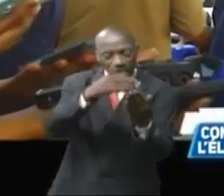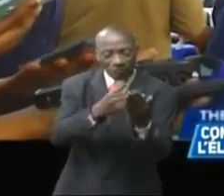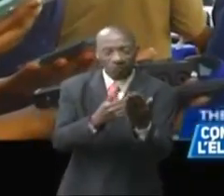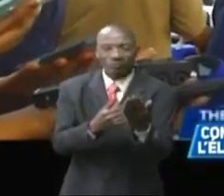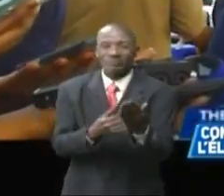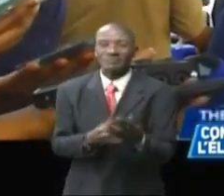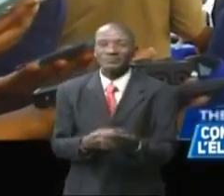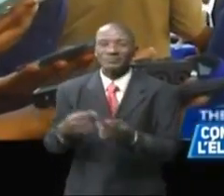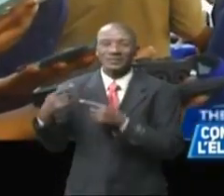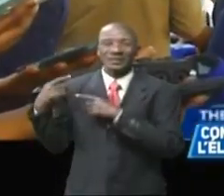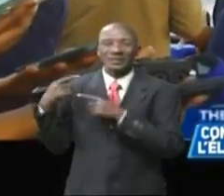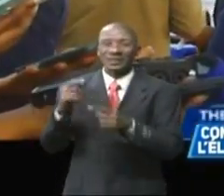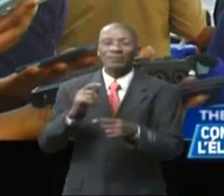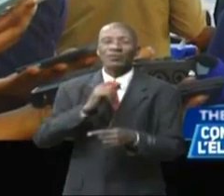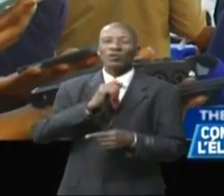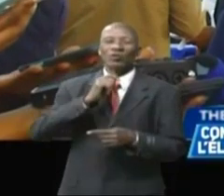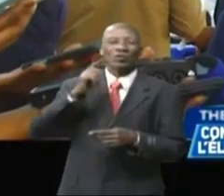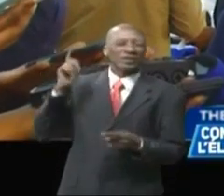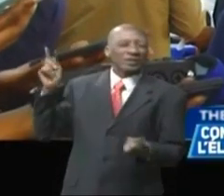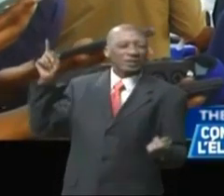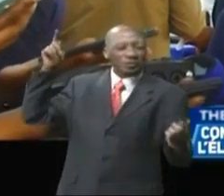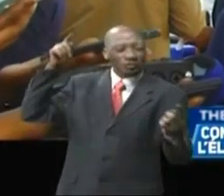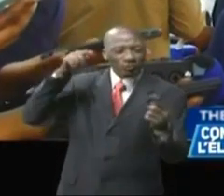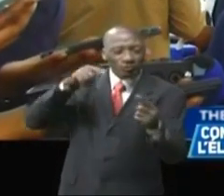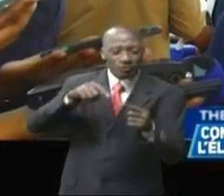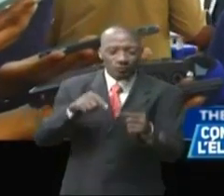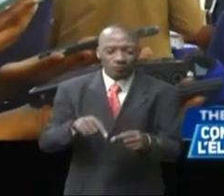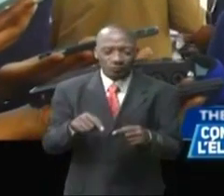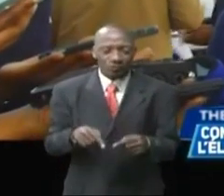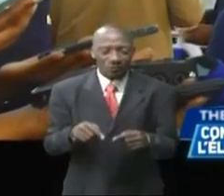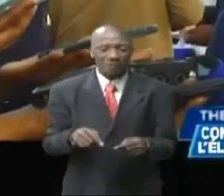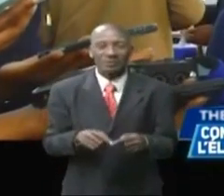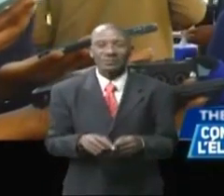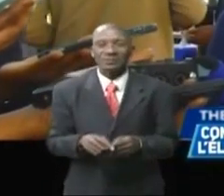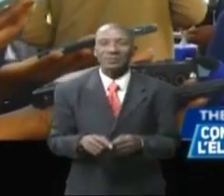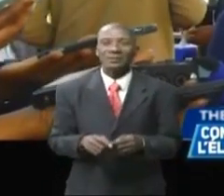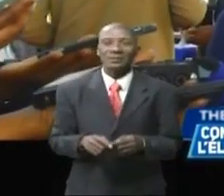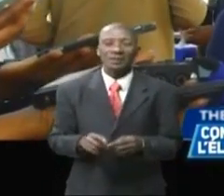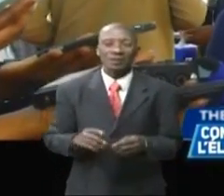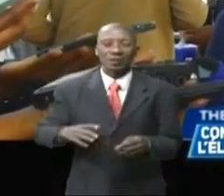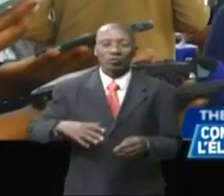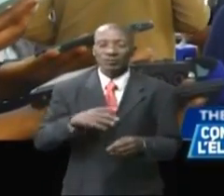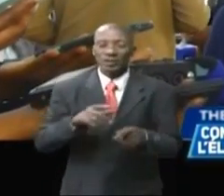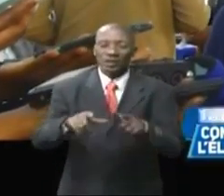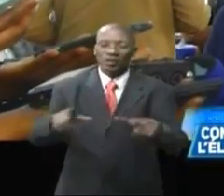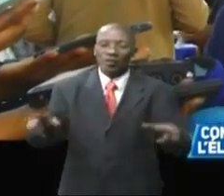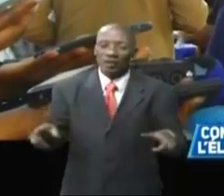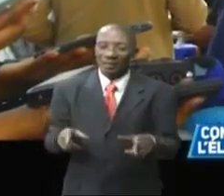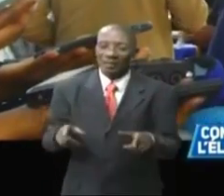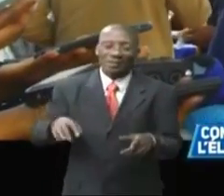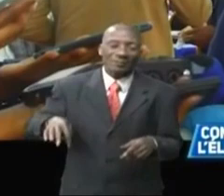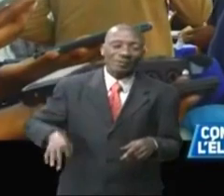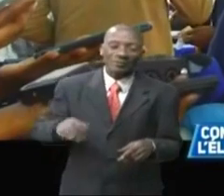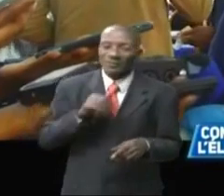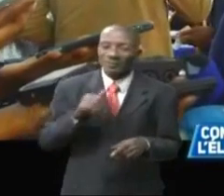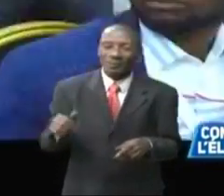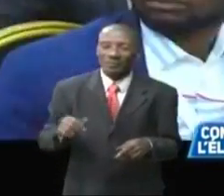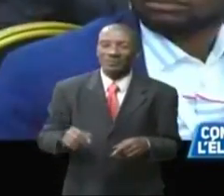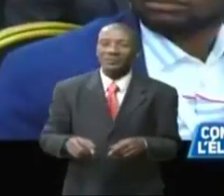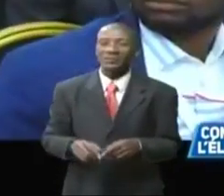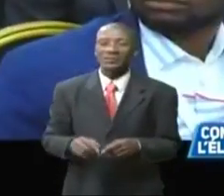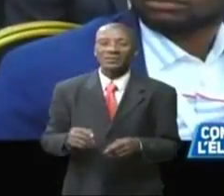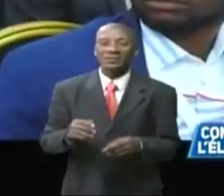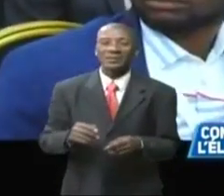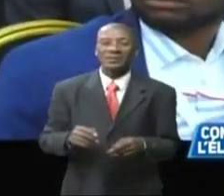colonisation, la conservation a imposé des restrictions aux communautés locales et peuples autochtones. Il est temps que ce paradigme change,